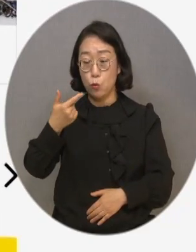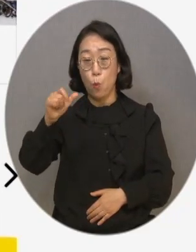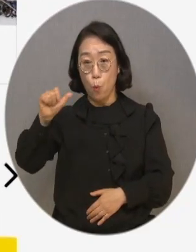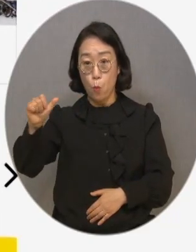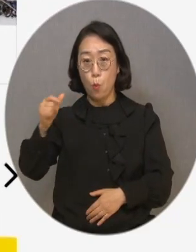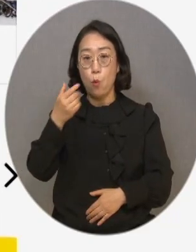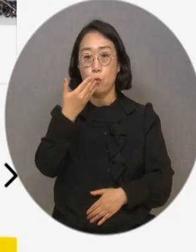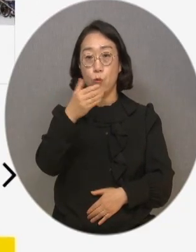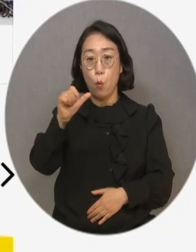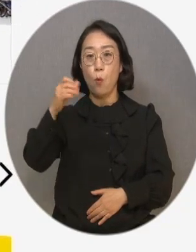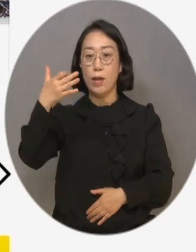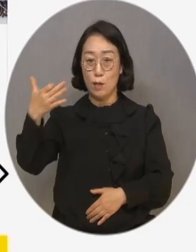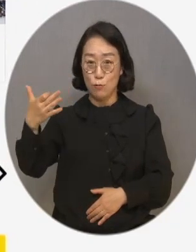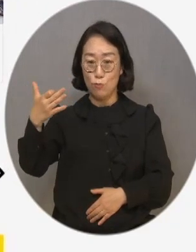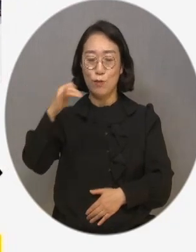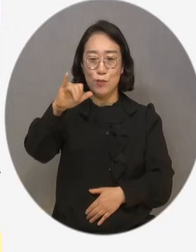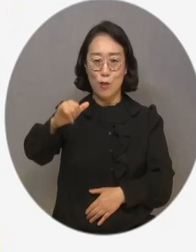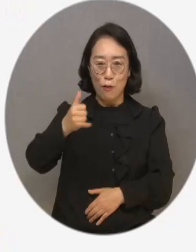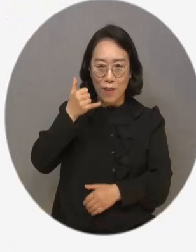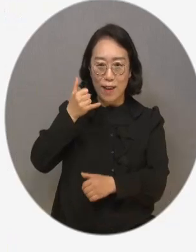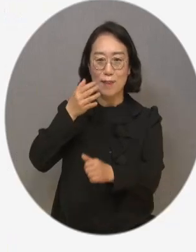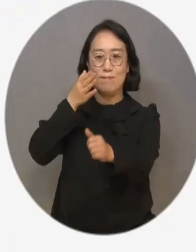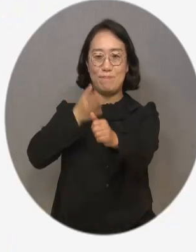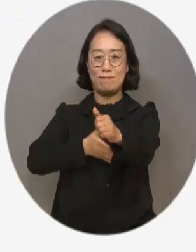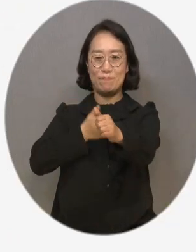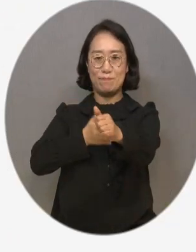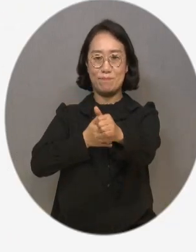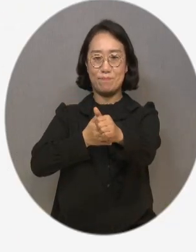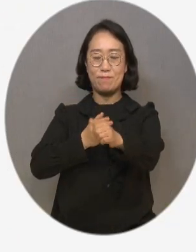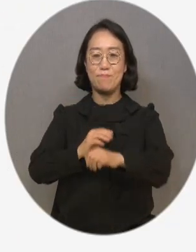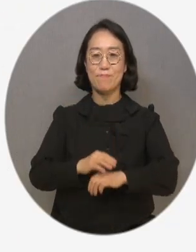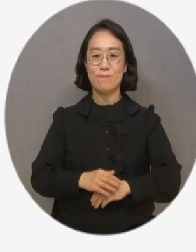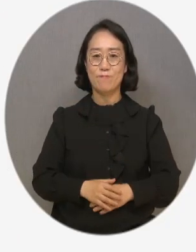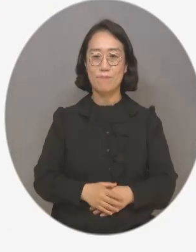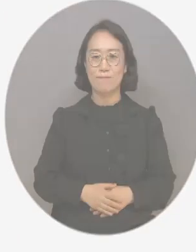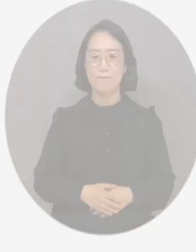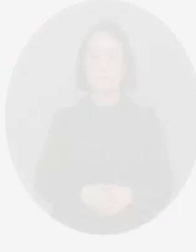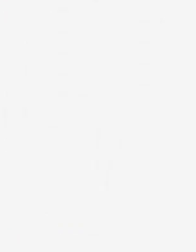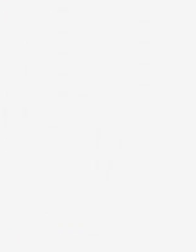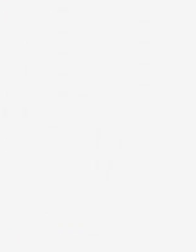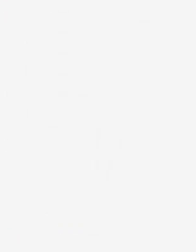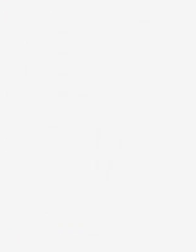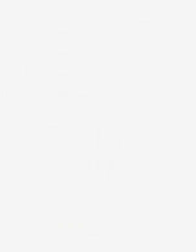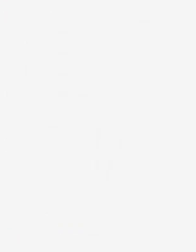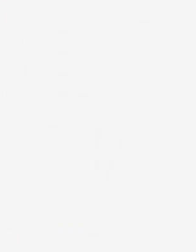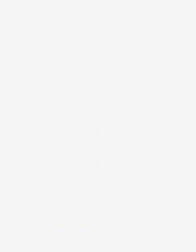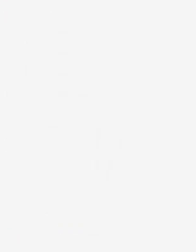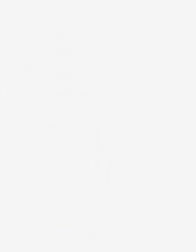전화번호 02-2655-9519로 많은 제보 바랍니다.